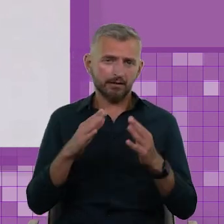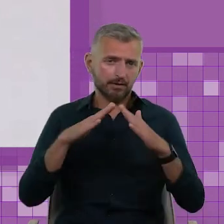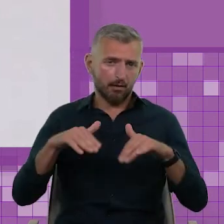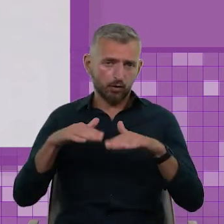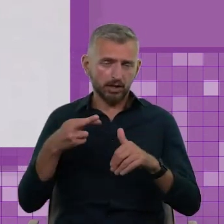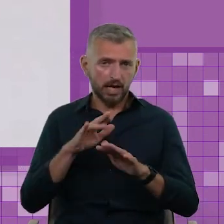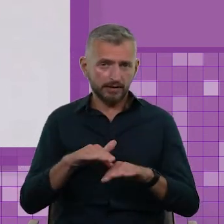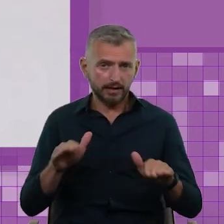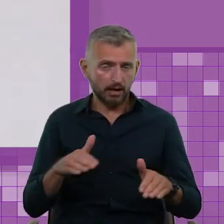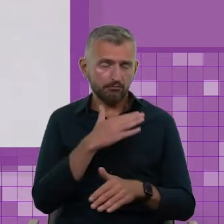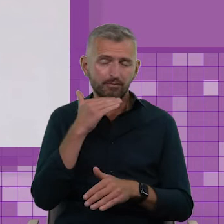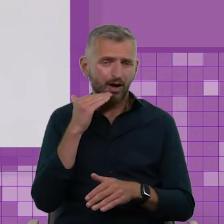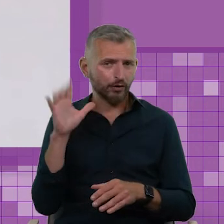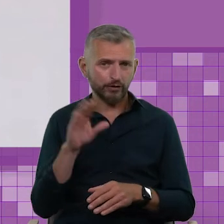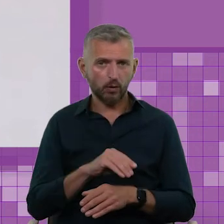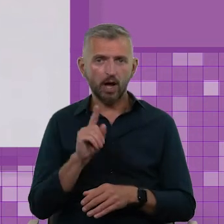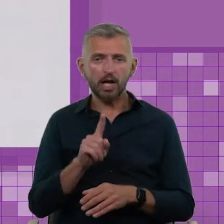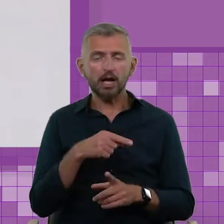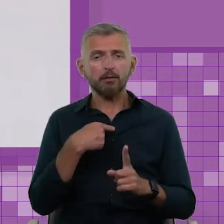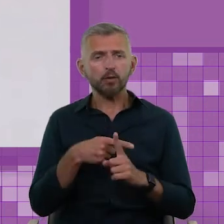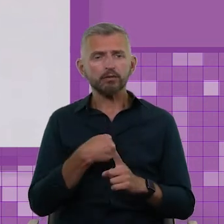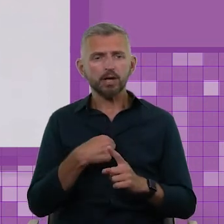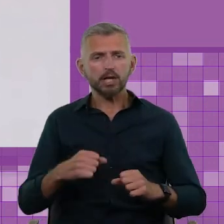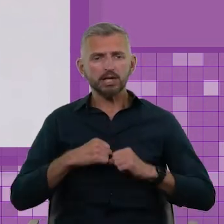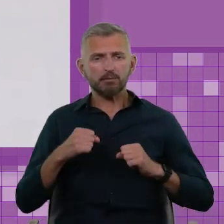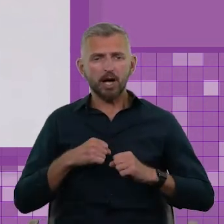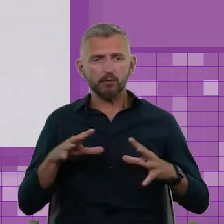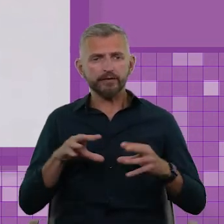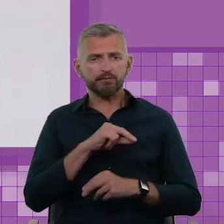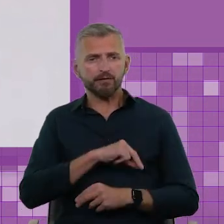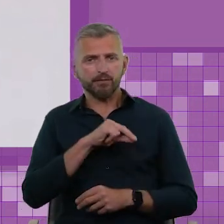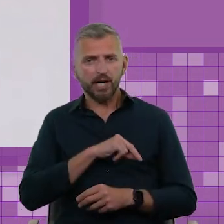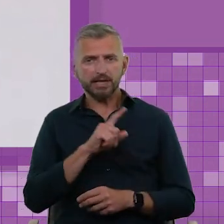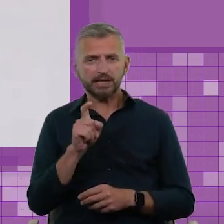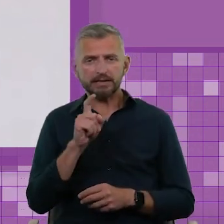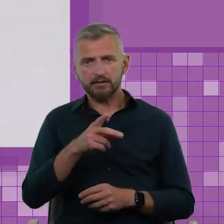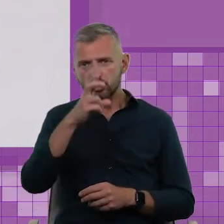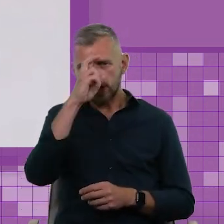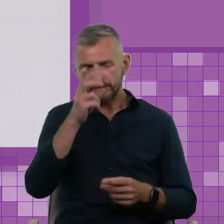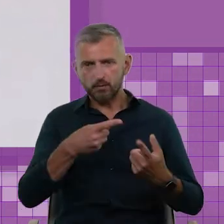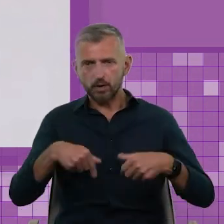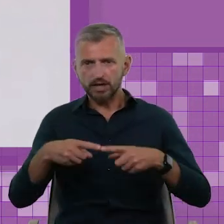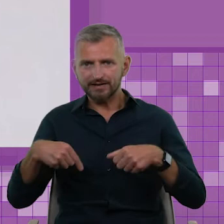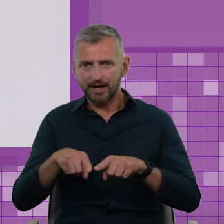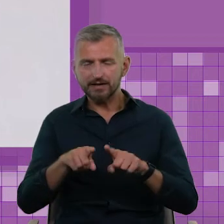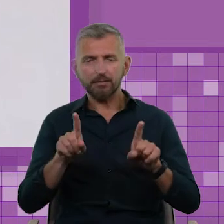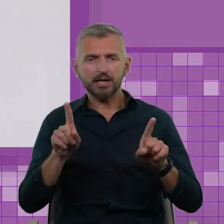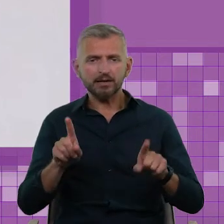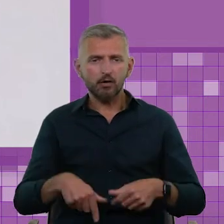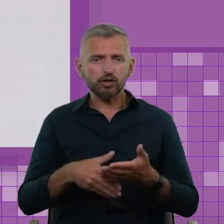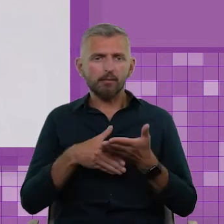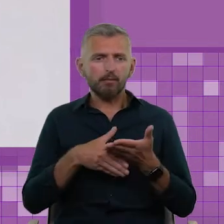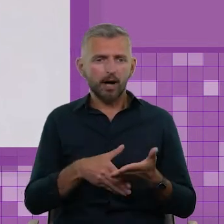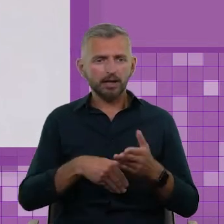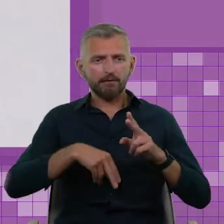багато всього, але крім того, ми намагаємося в співпраці з державними організаціями також